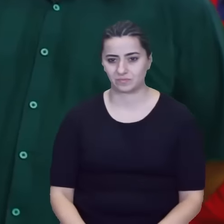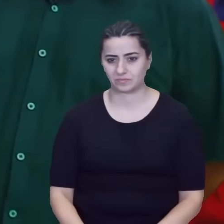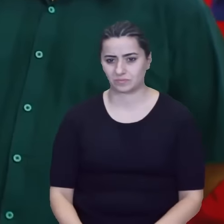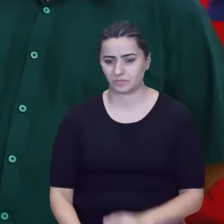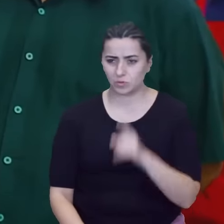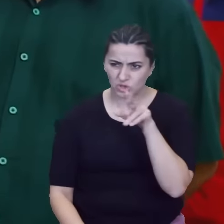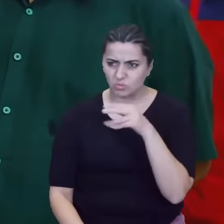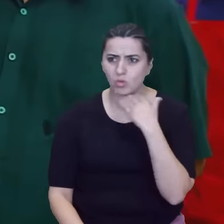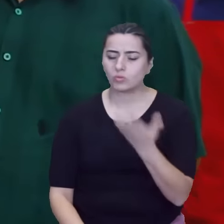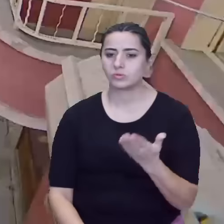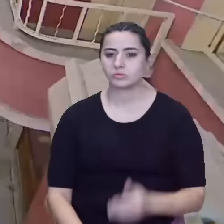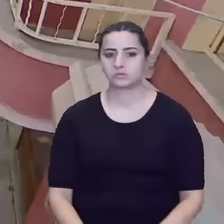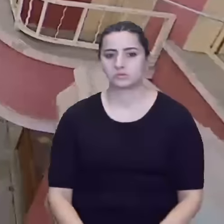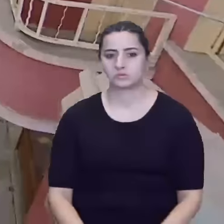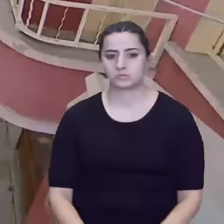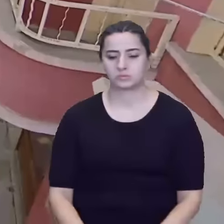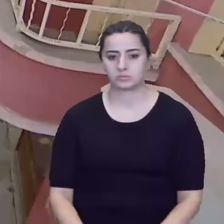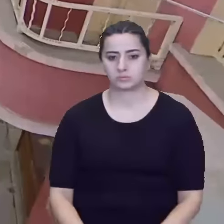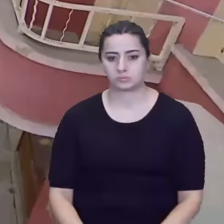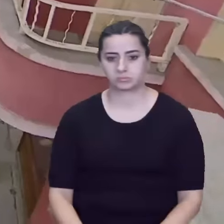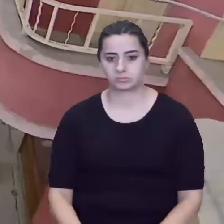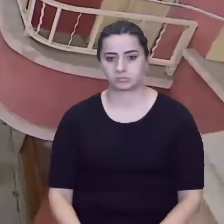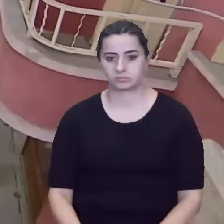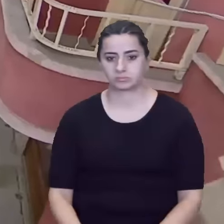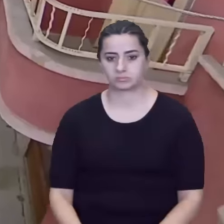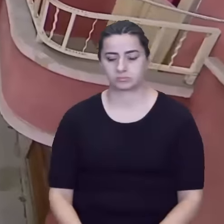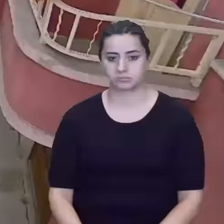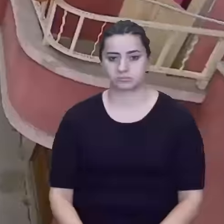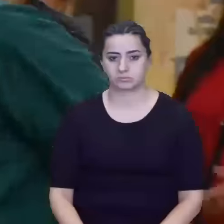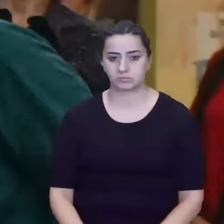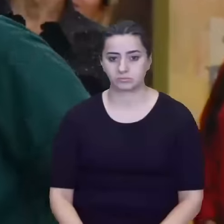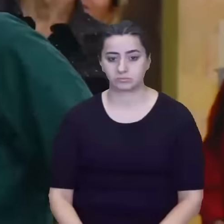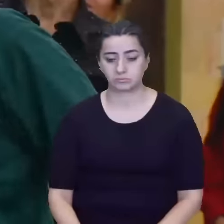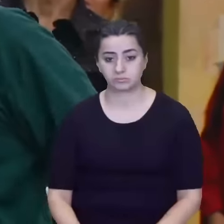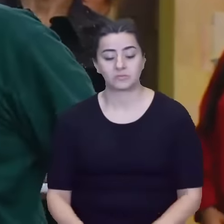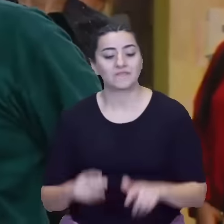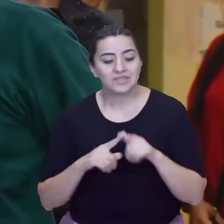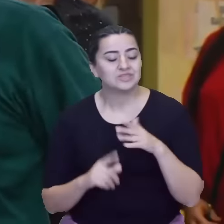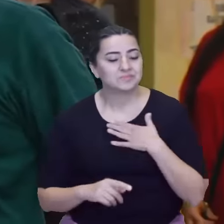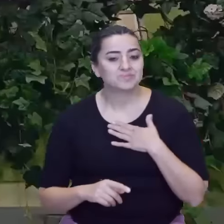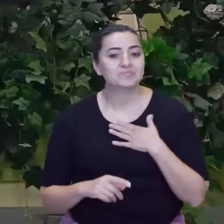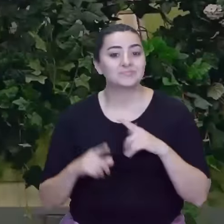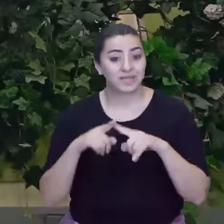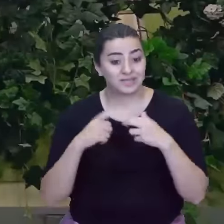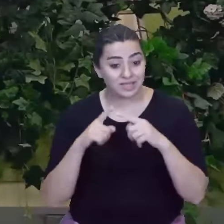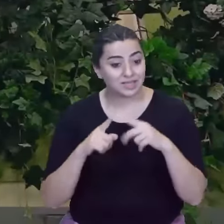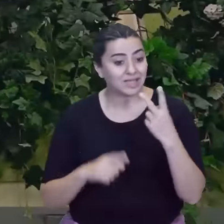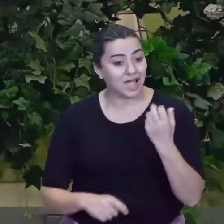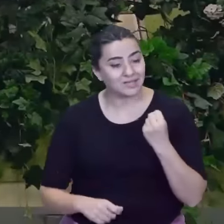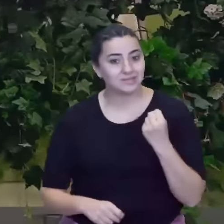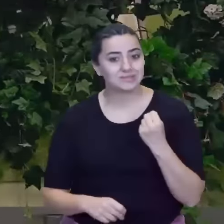Böyle anten mi olur ya? Butik elleri dolu gelmiş. Tencerenin içinde çaydanlık, maşa, kepçeler. Fethi Bey, TRT 2 yayını